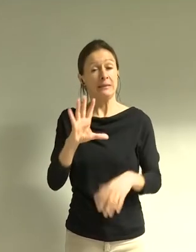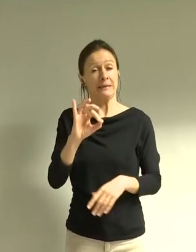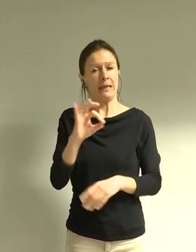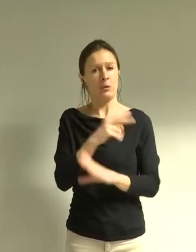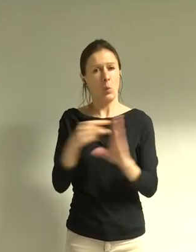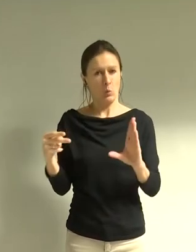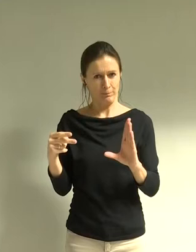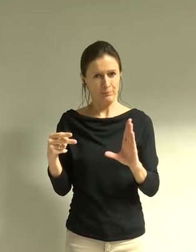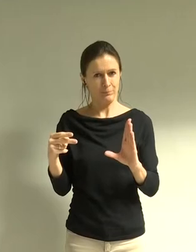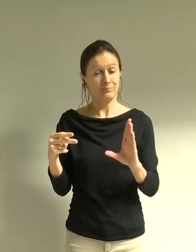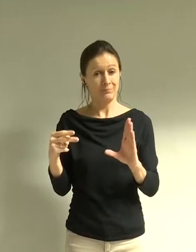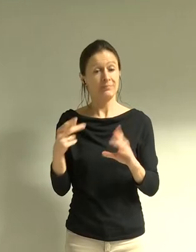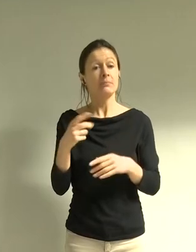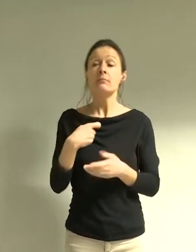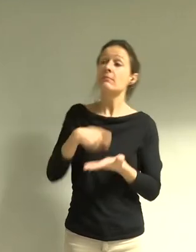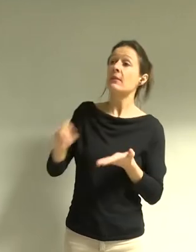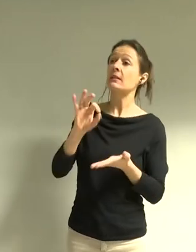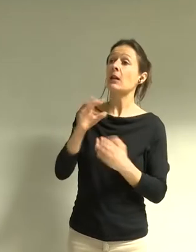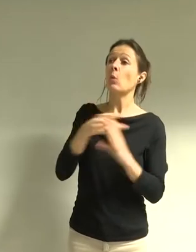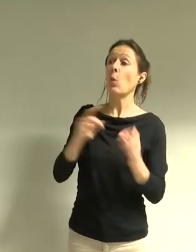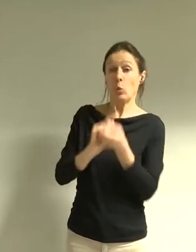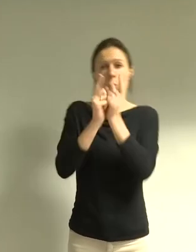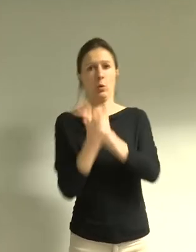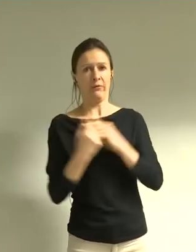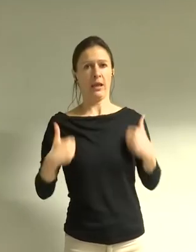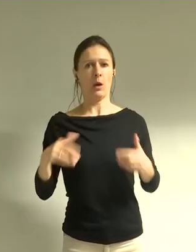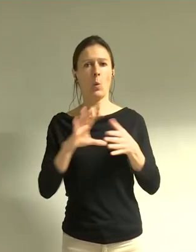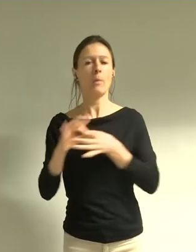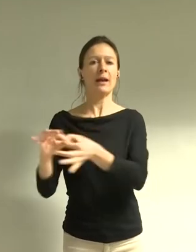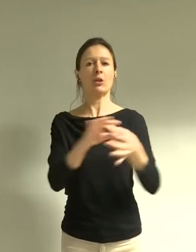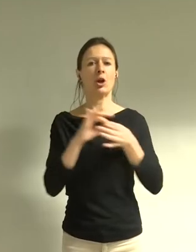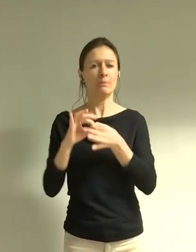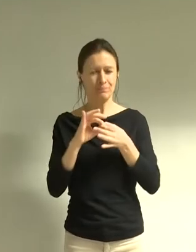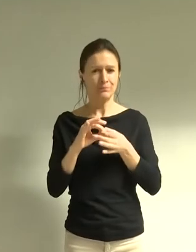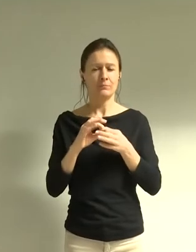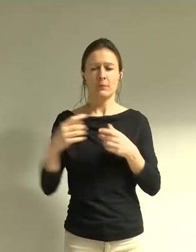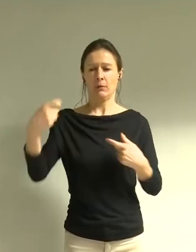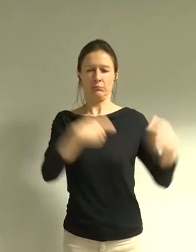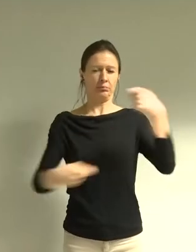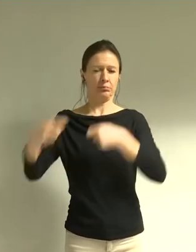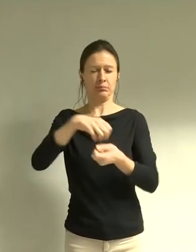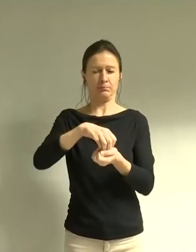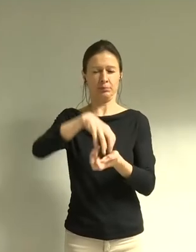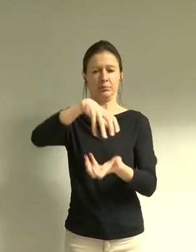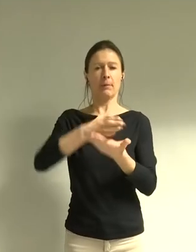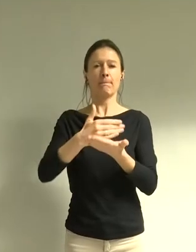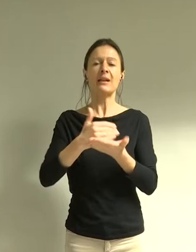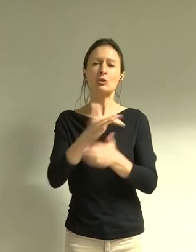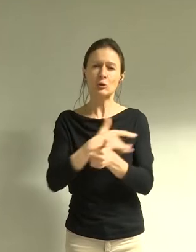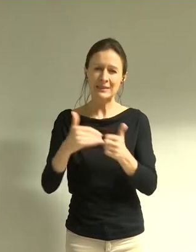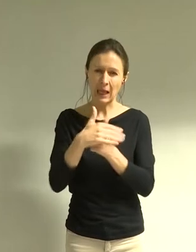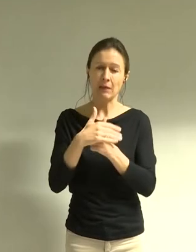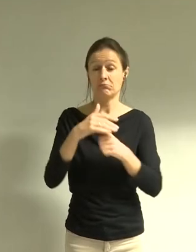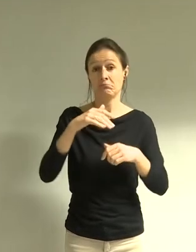devenir coopérateur le capital constitué par le total de ses parts et variable ce qui